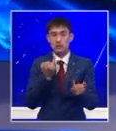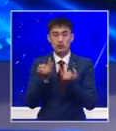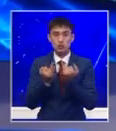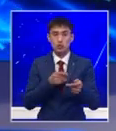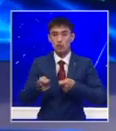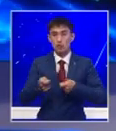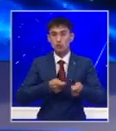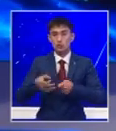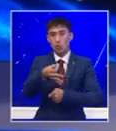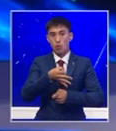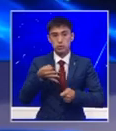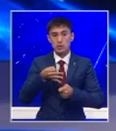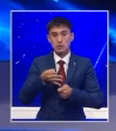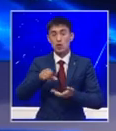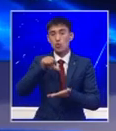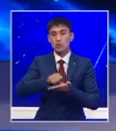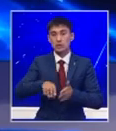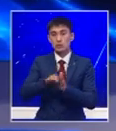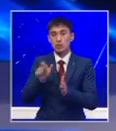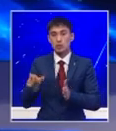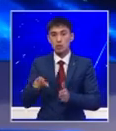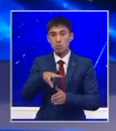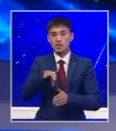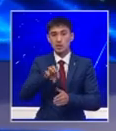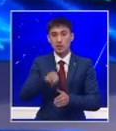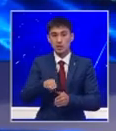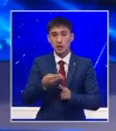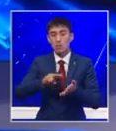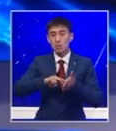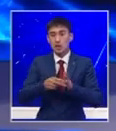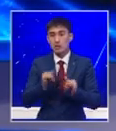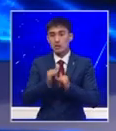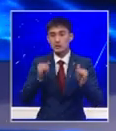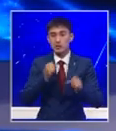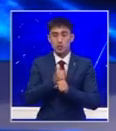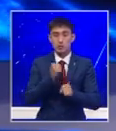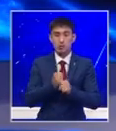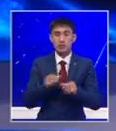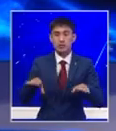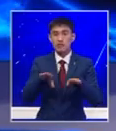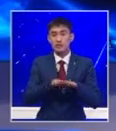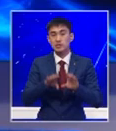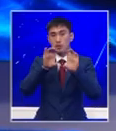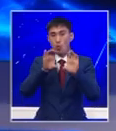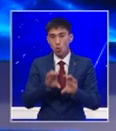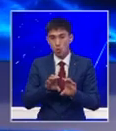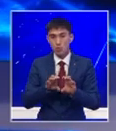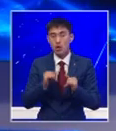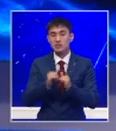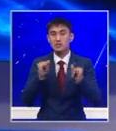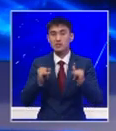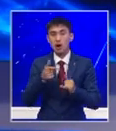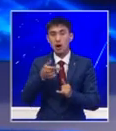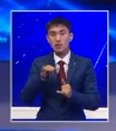на совещании руководства области с участием депутатов Маслихата. План развития разработан в соответствии с законом о